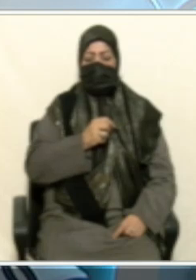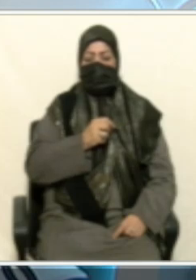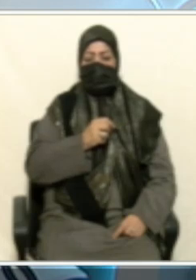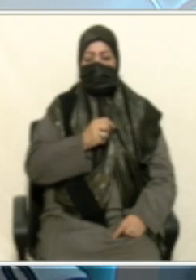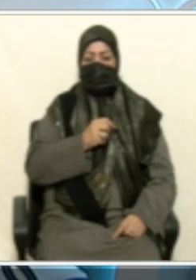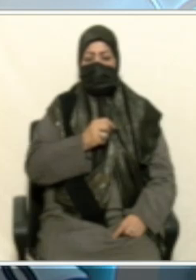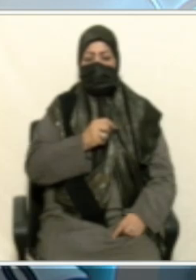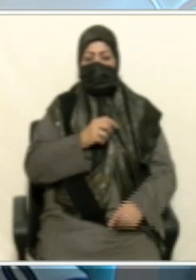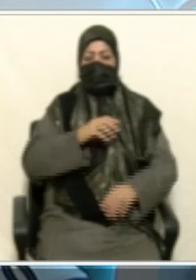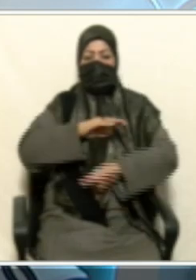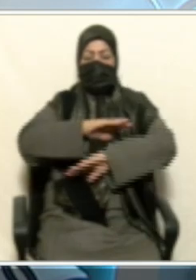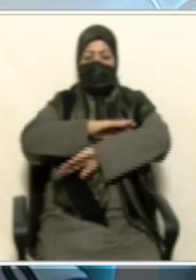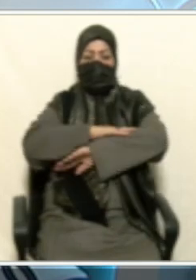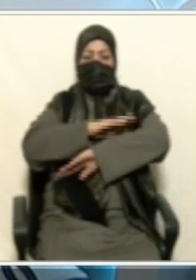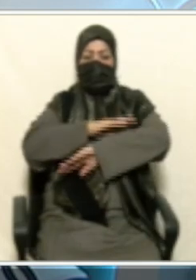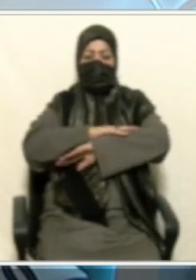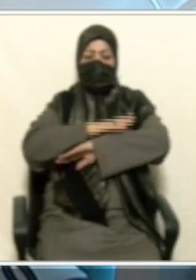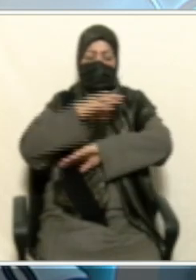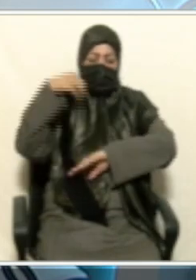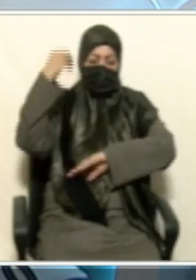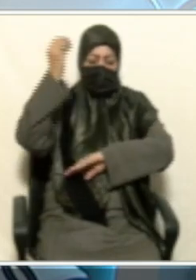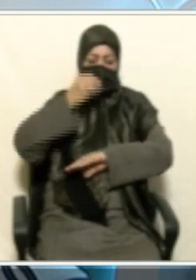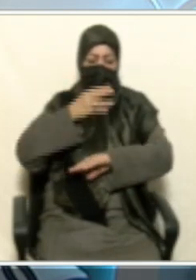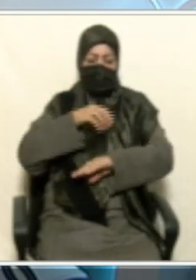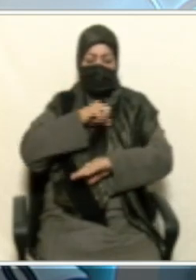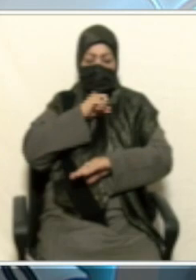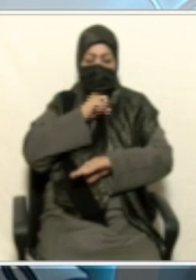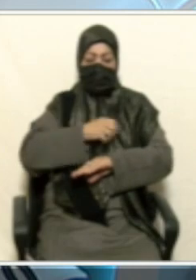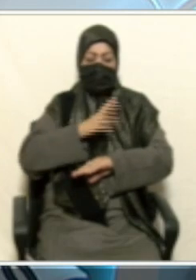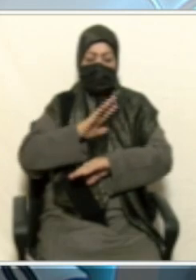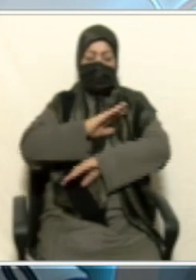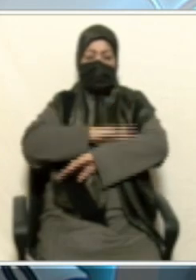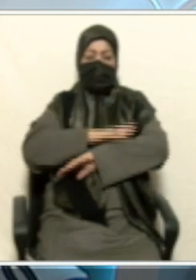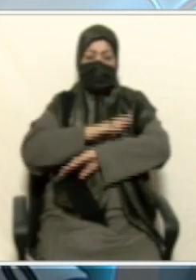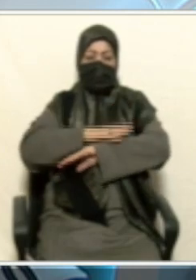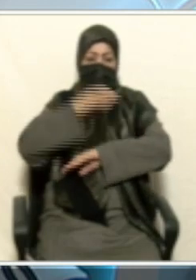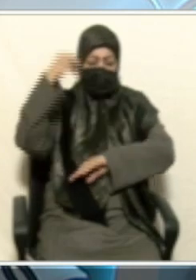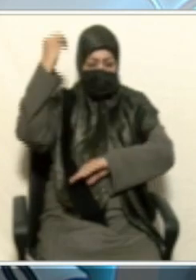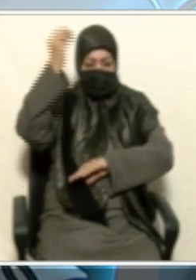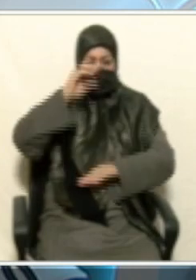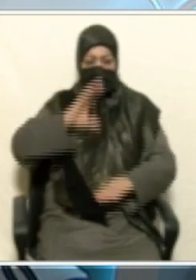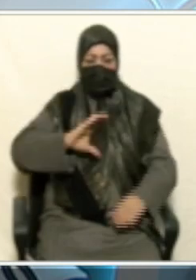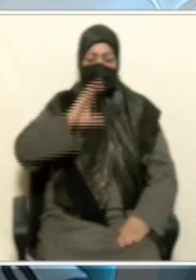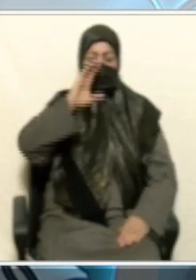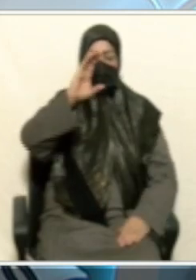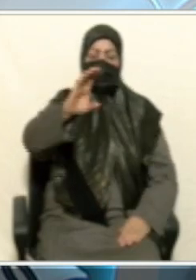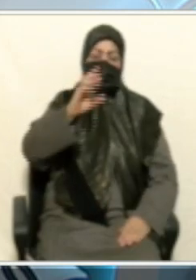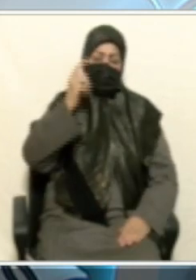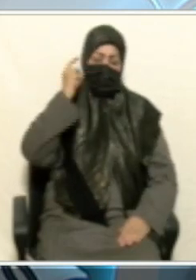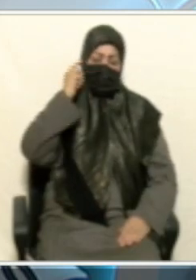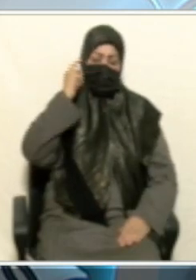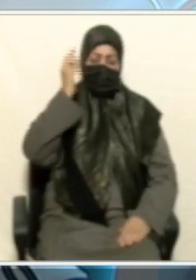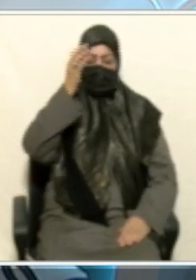يعني؟ يا بالمأذون الشرعي. اي باه اجيبك ان شاء الله تعالى. ماشي بارك الله فيك. اسمعي.